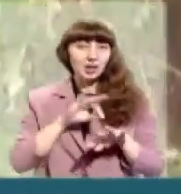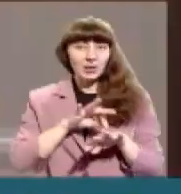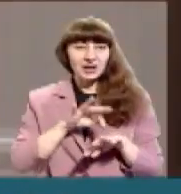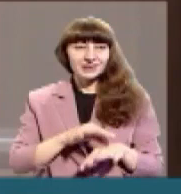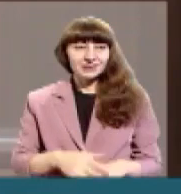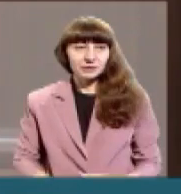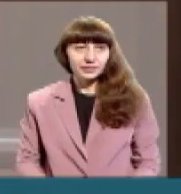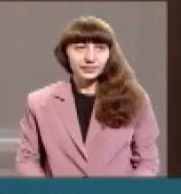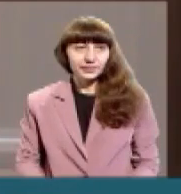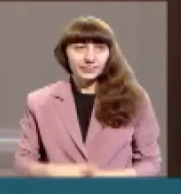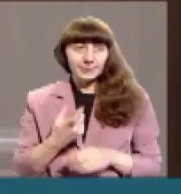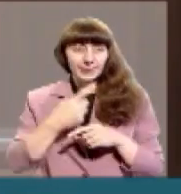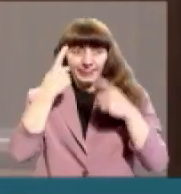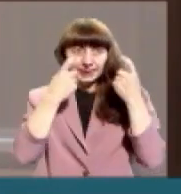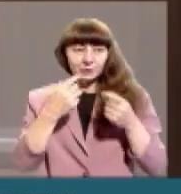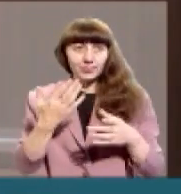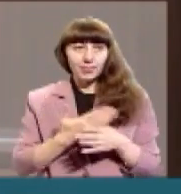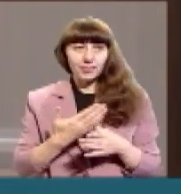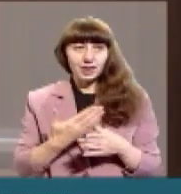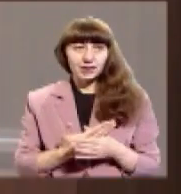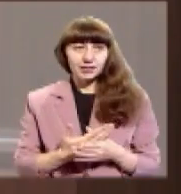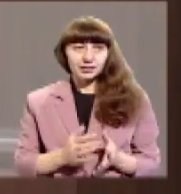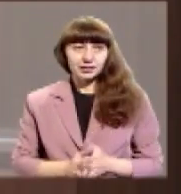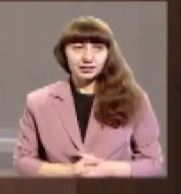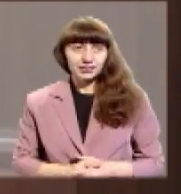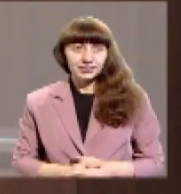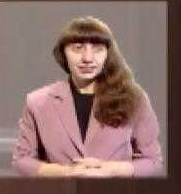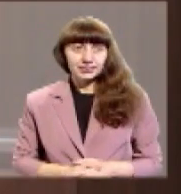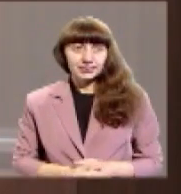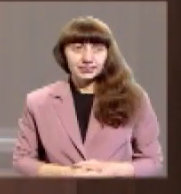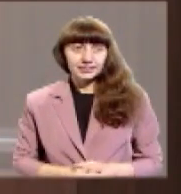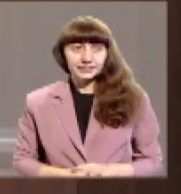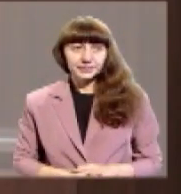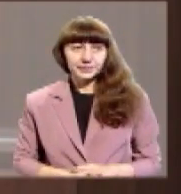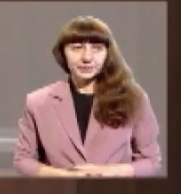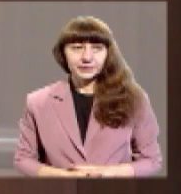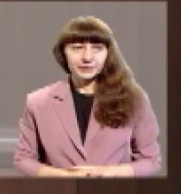заболеваний. Вот эти данные, они позволяют в дальнейшем, если коротко, да, в дальнейшем